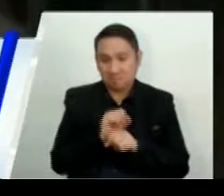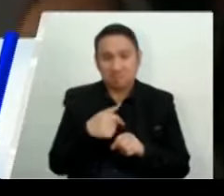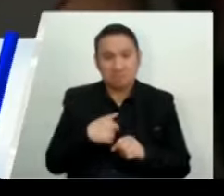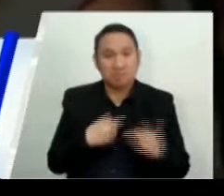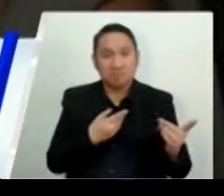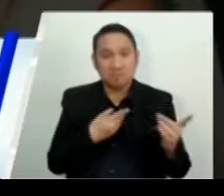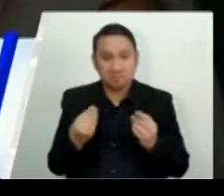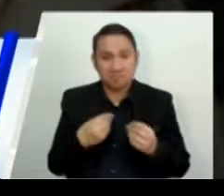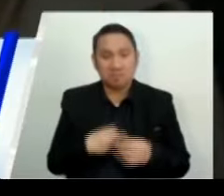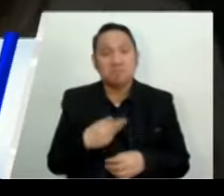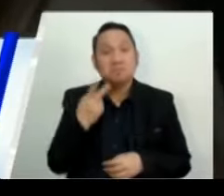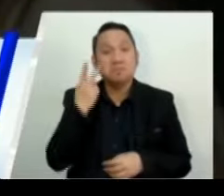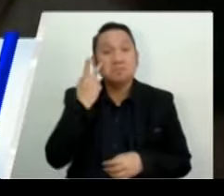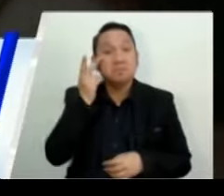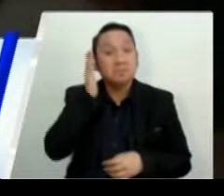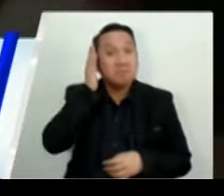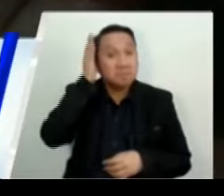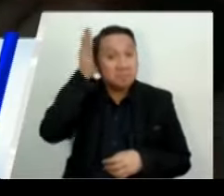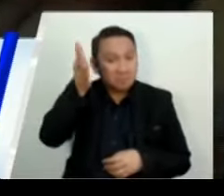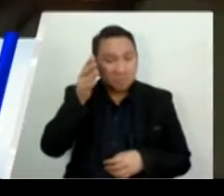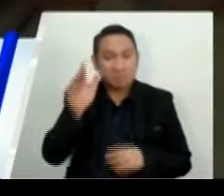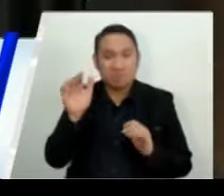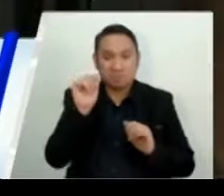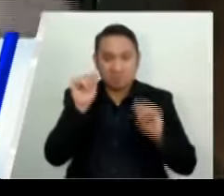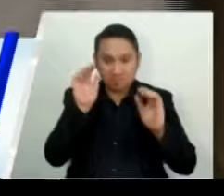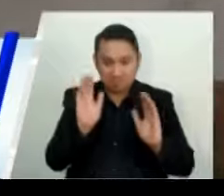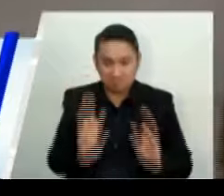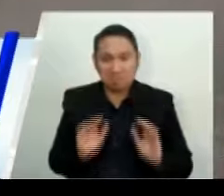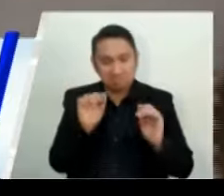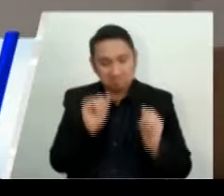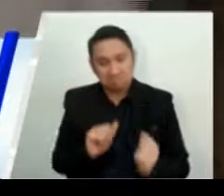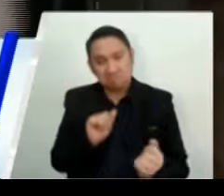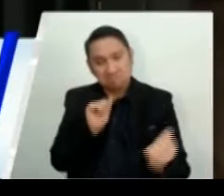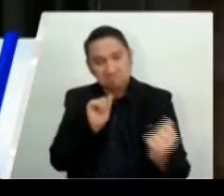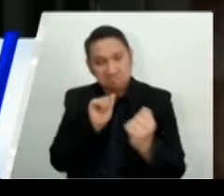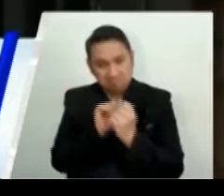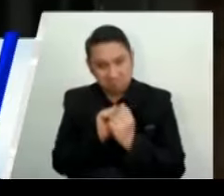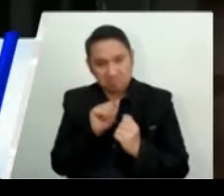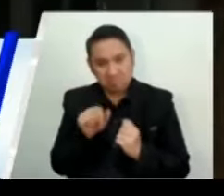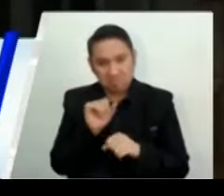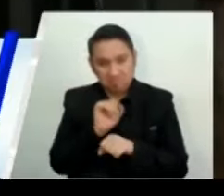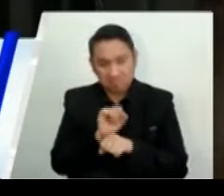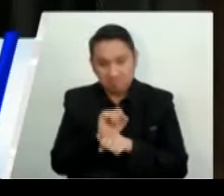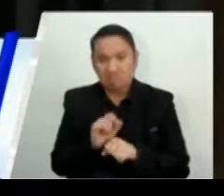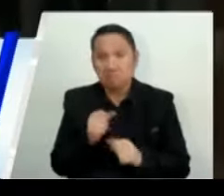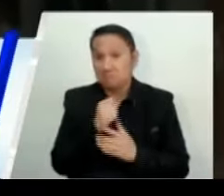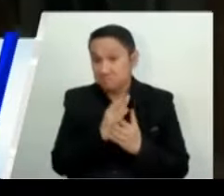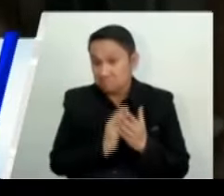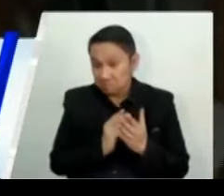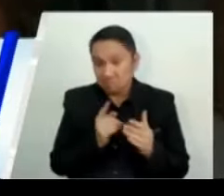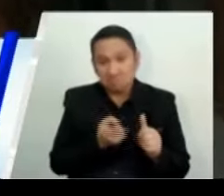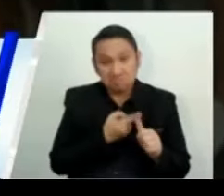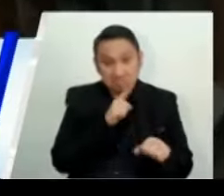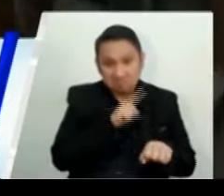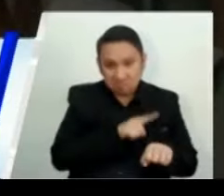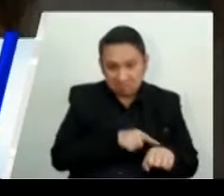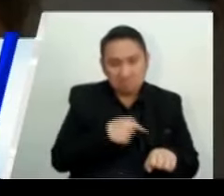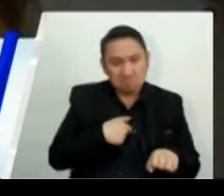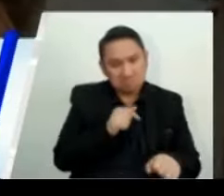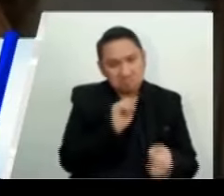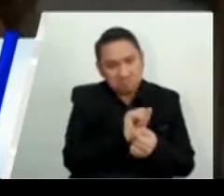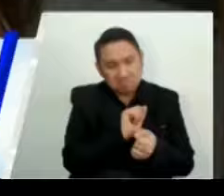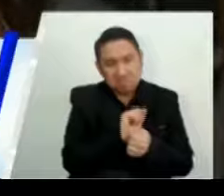siya sa mga artistang makakasama niya. Karamihan sa kanila, first time ko makakatrabaho, pero we've been friends for such a long time,